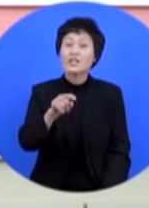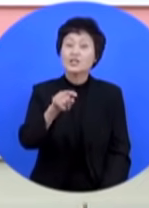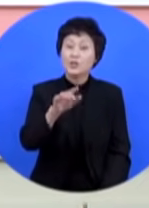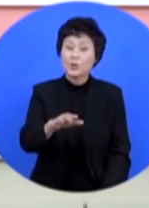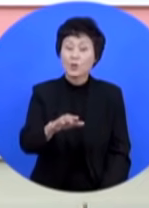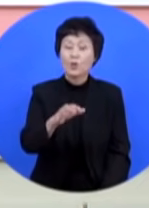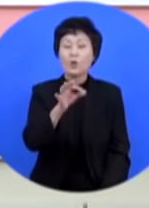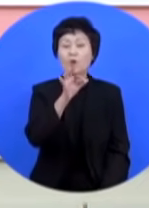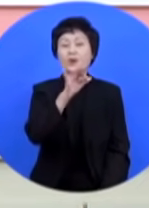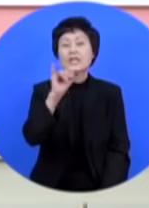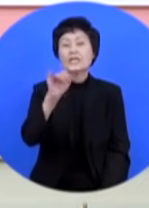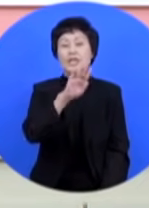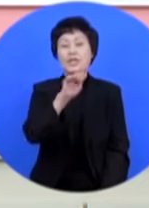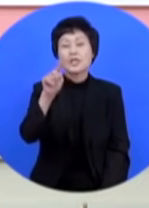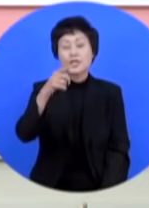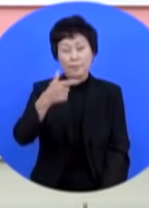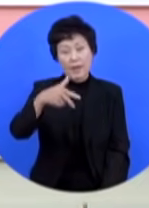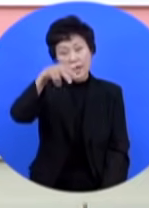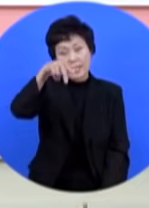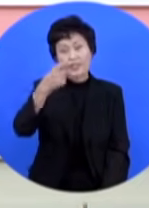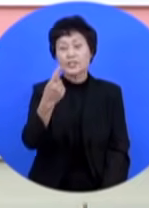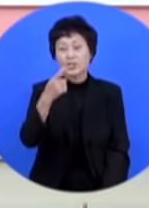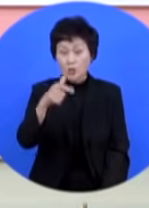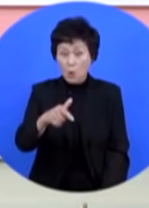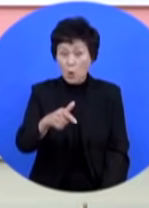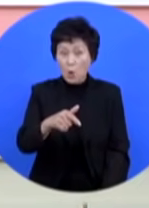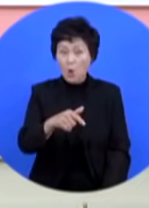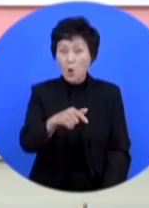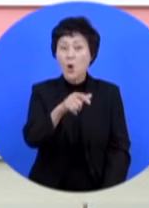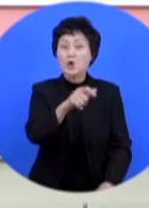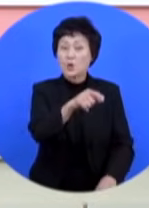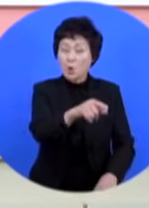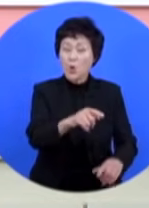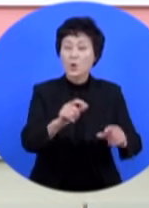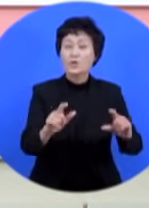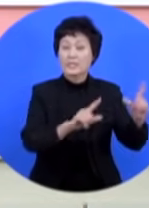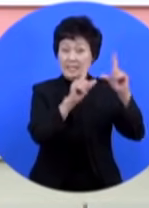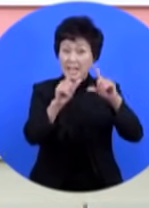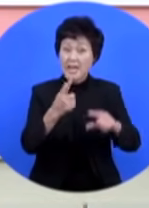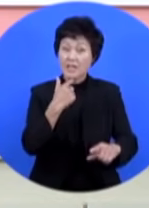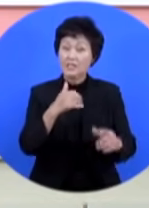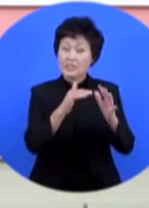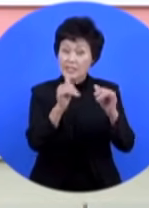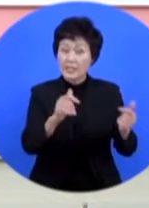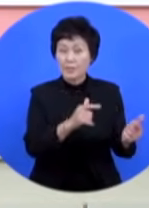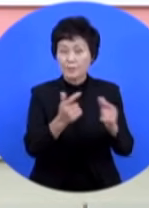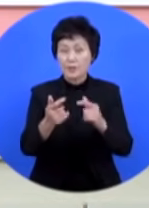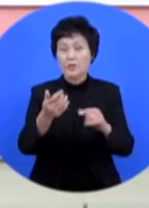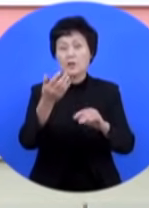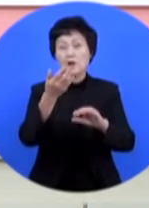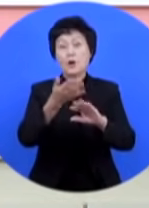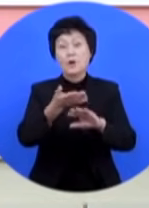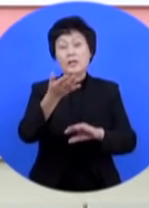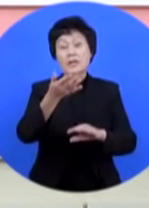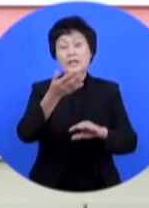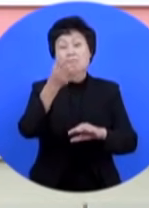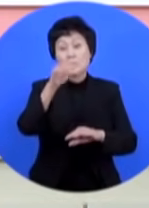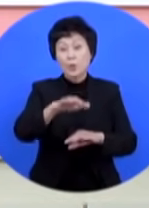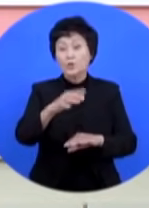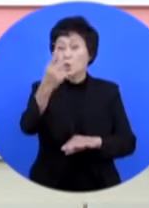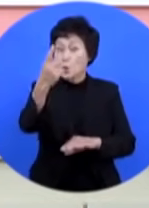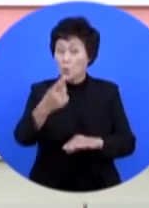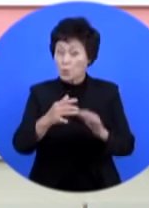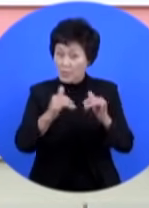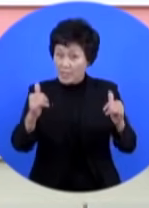이 이반족은 몇십 년 전까지만 해도 외지인들 혹은 적들을 죽여서